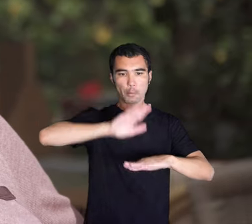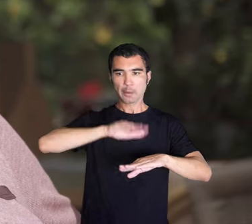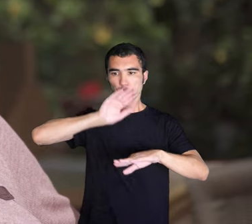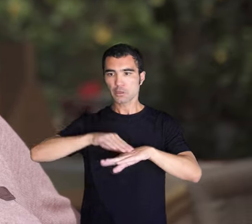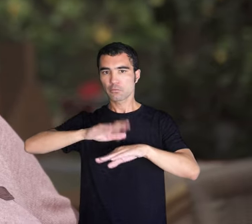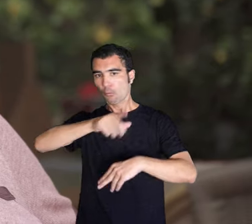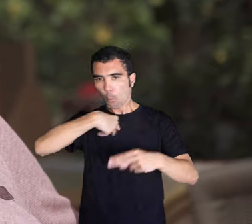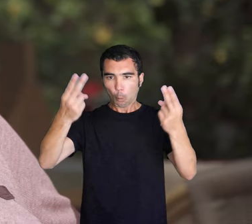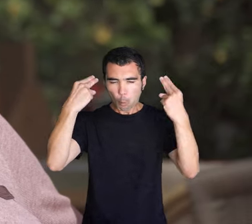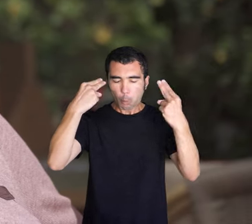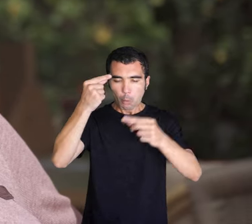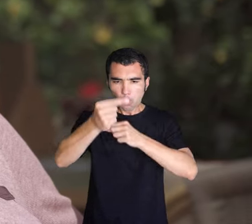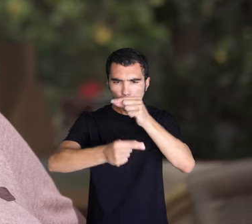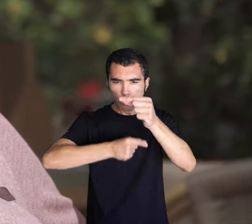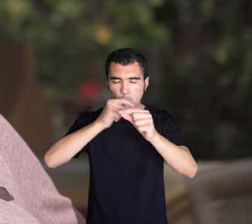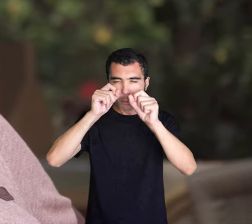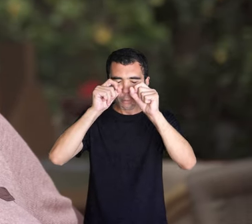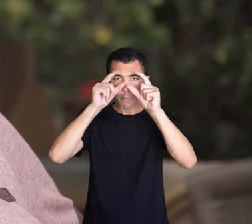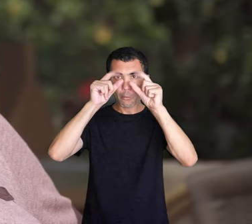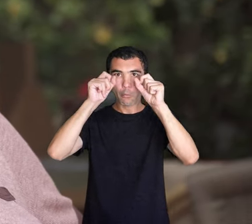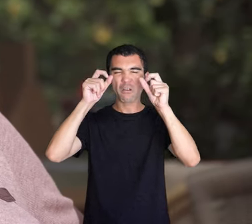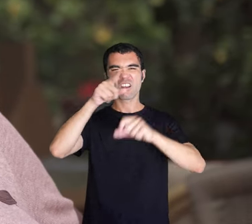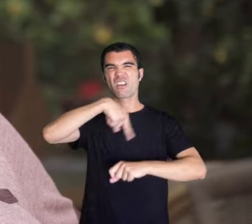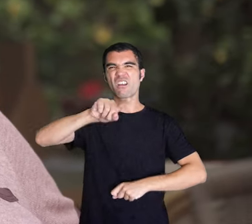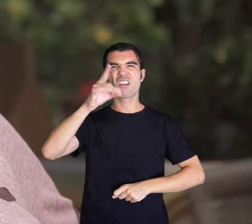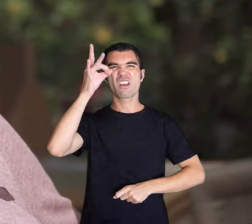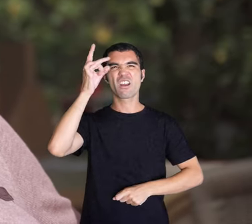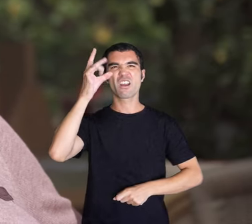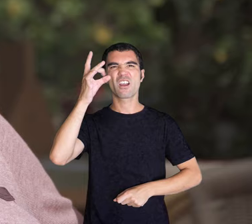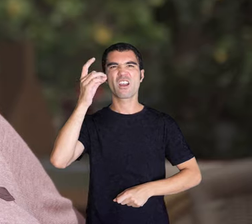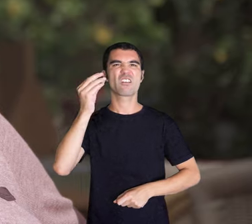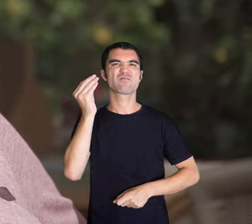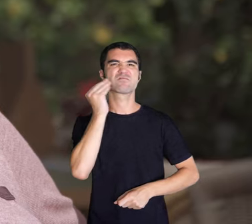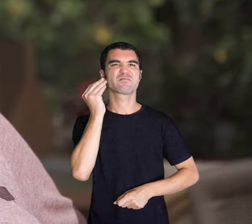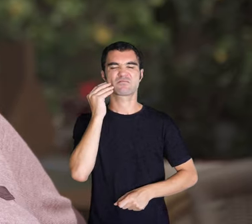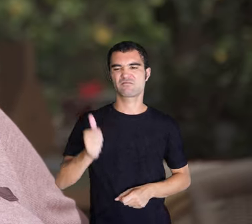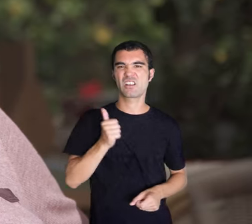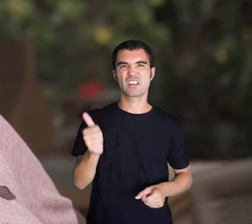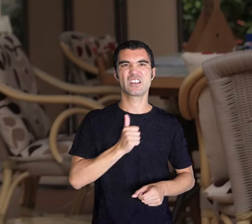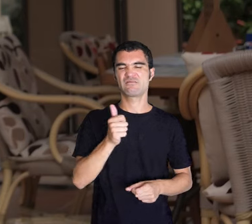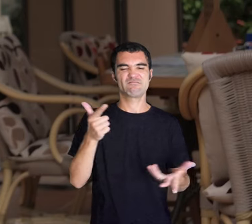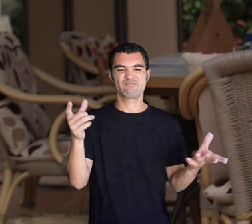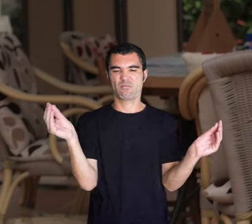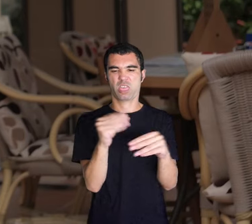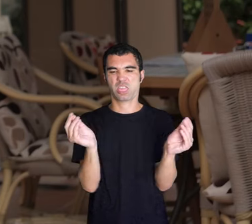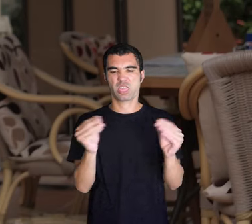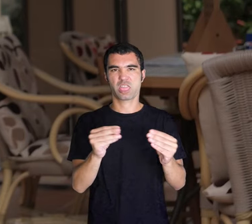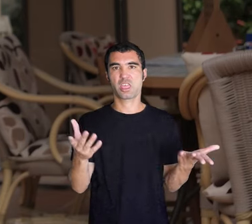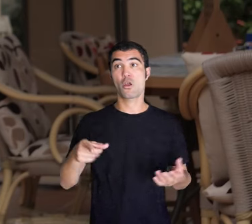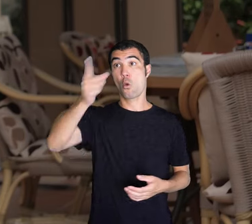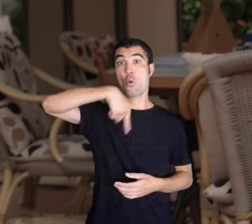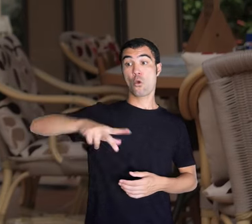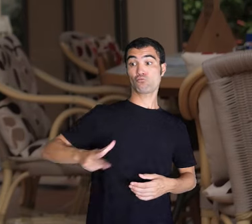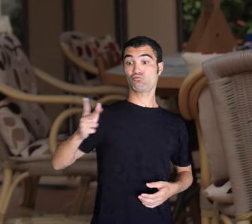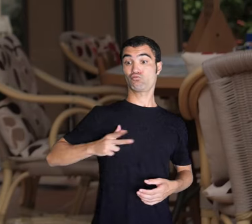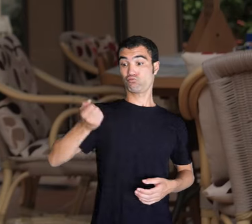poc ens donen compte que tot això era una farsa que no tenia cap sentit. Molt de senyors de